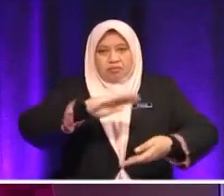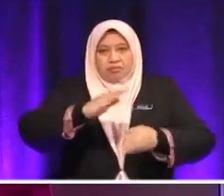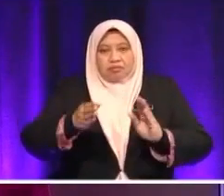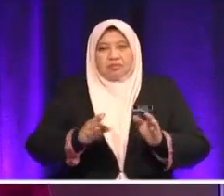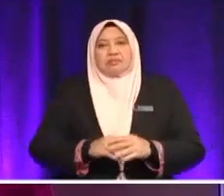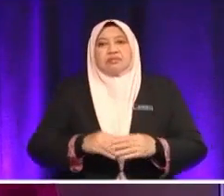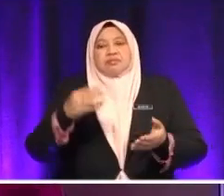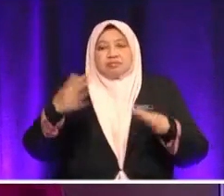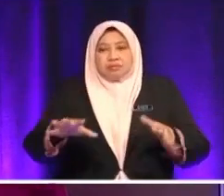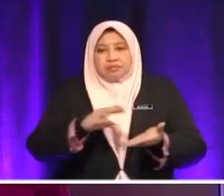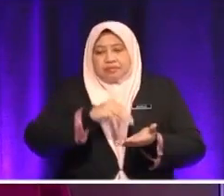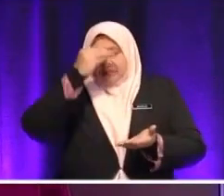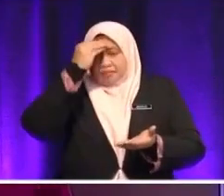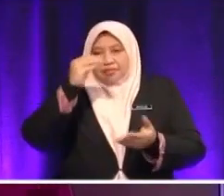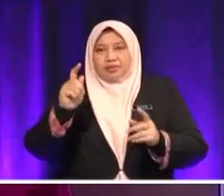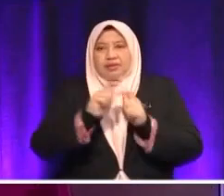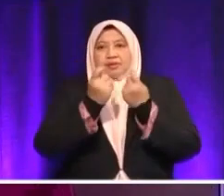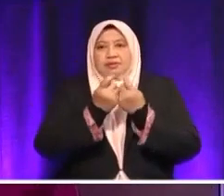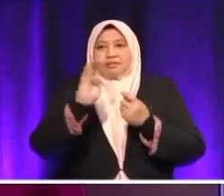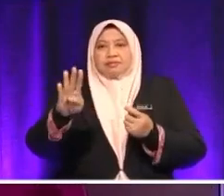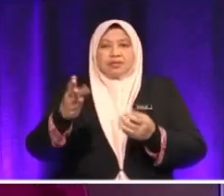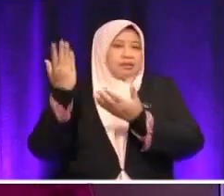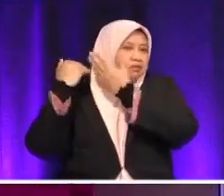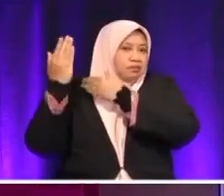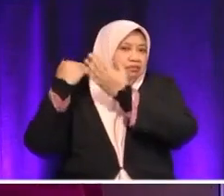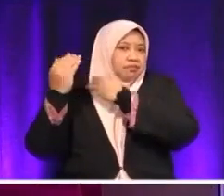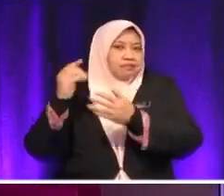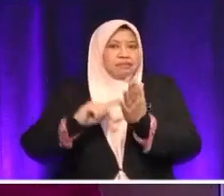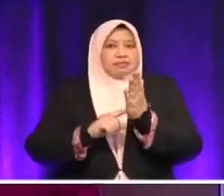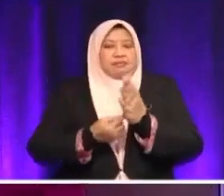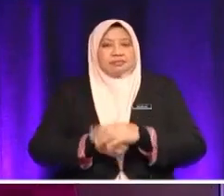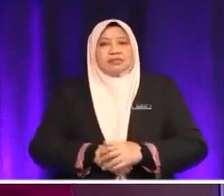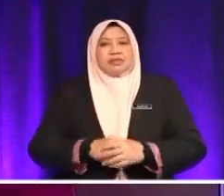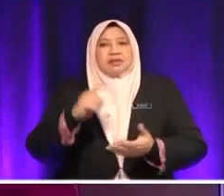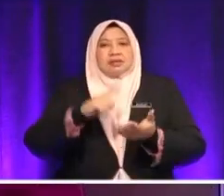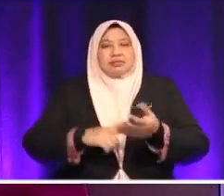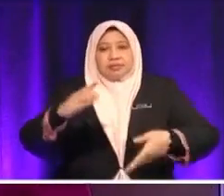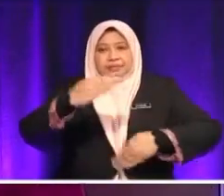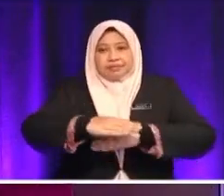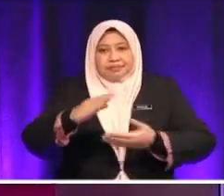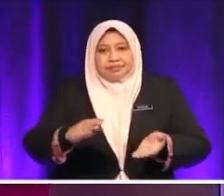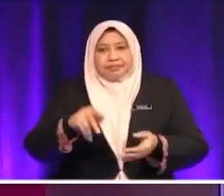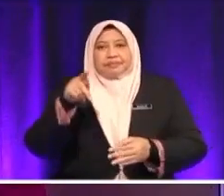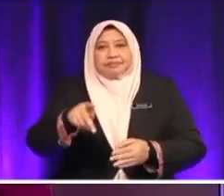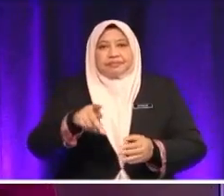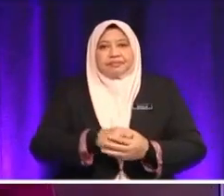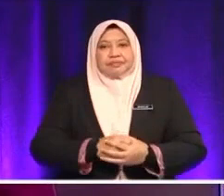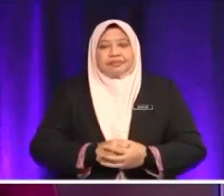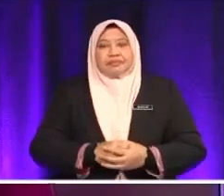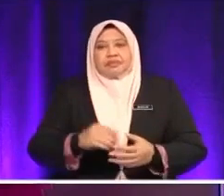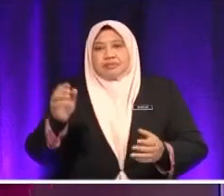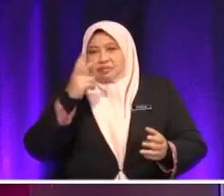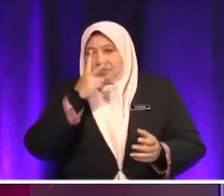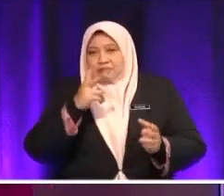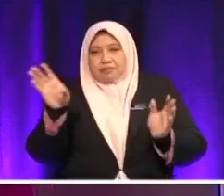4 jadi kita imbas semule Apa itu plot kotak jadi inilah gambar yang hanya tengok tadi